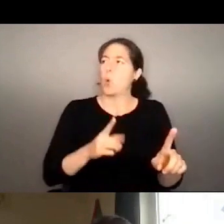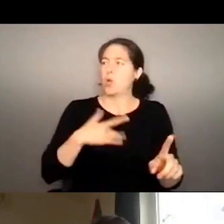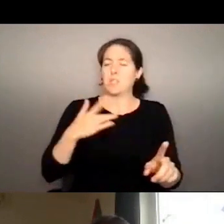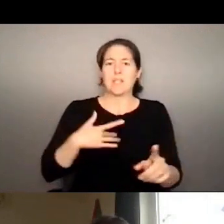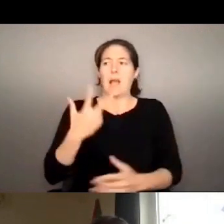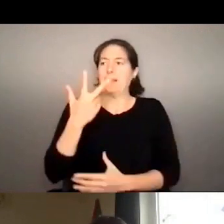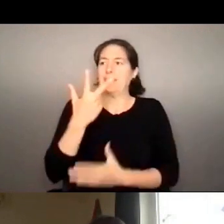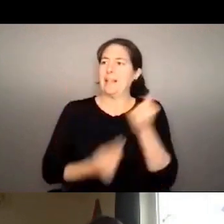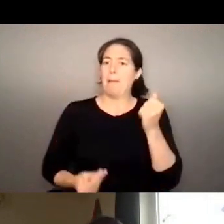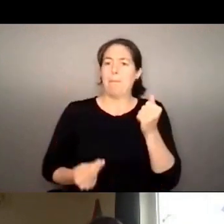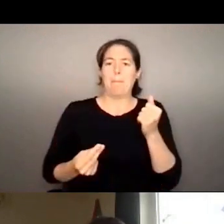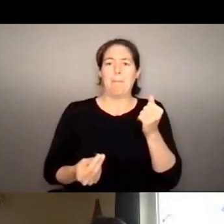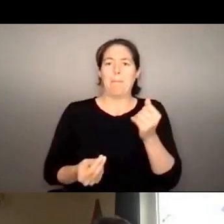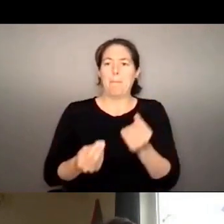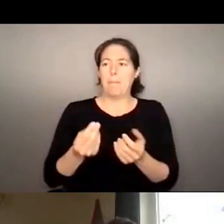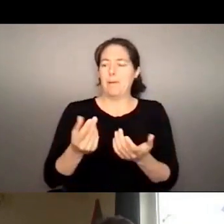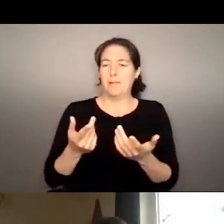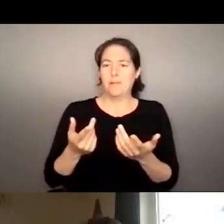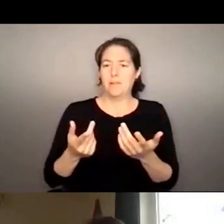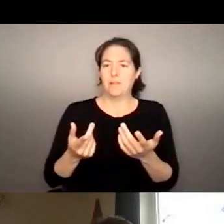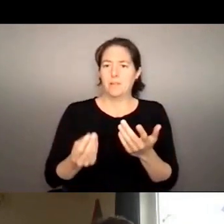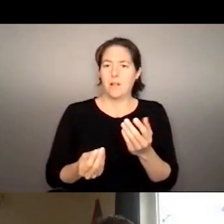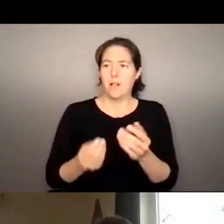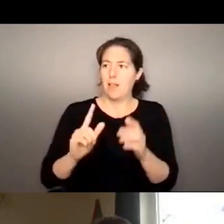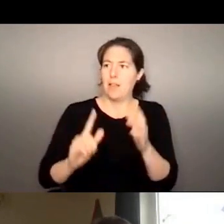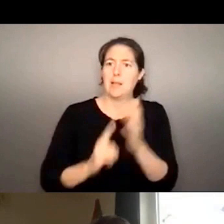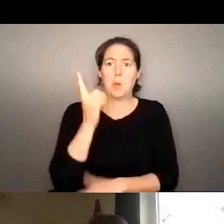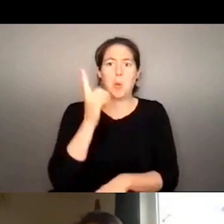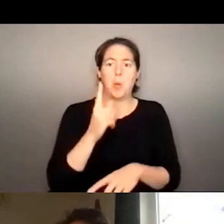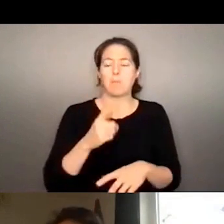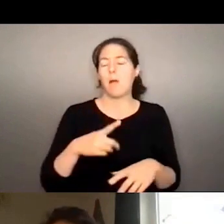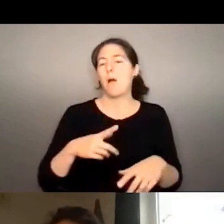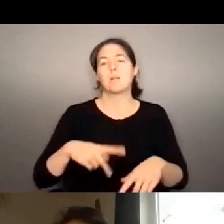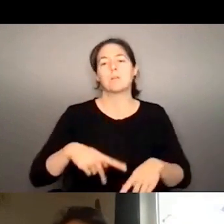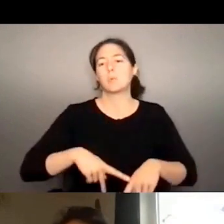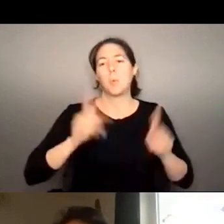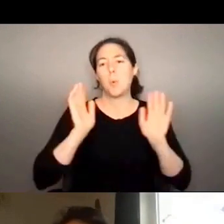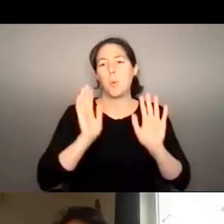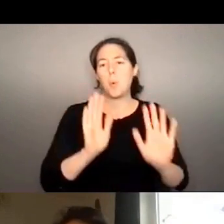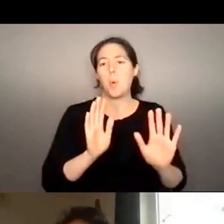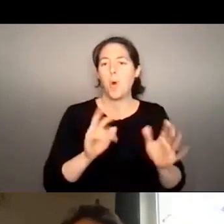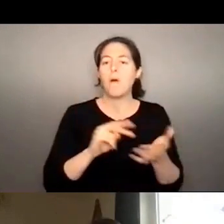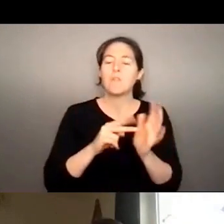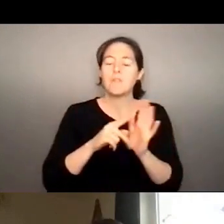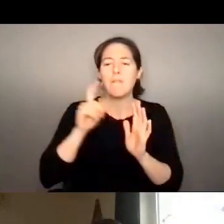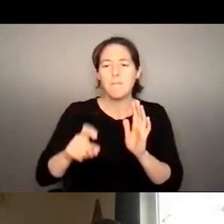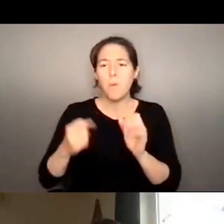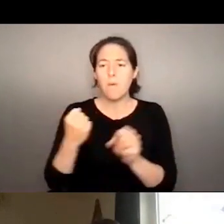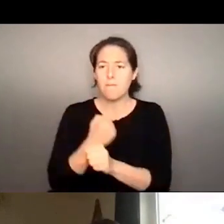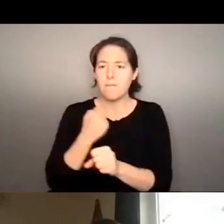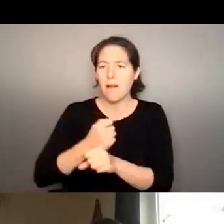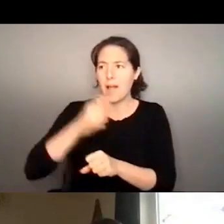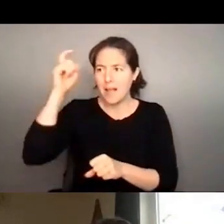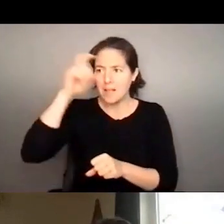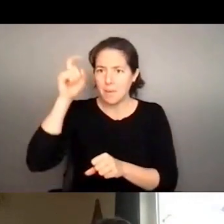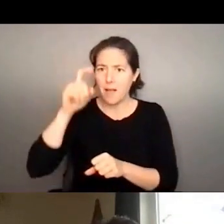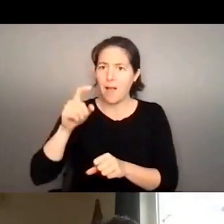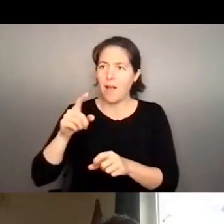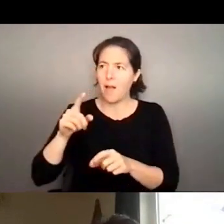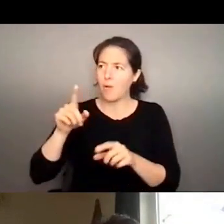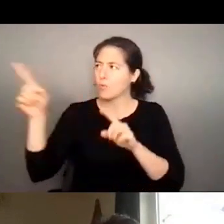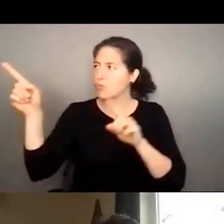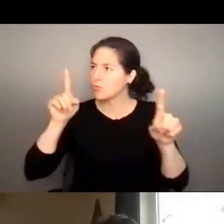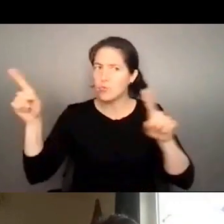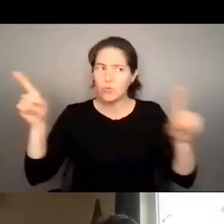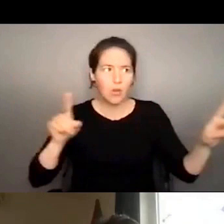comme on dit, quand ça sonne trop beau pour être vrai, c'est l'occasion de reproduire l'expérience puis de regarder un peu qu'est-ce qu'est-ce qui peut se faire.